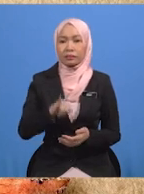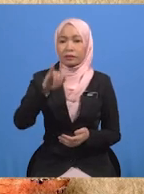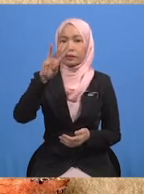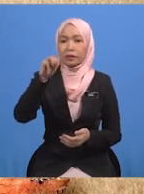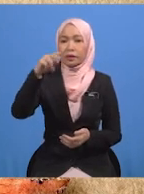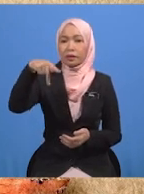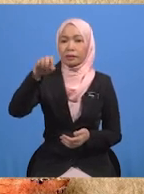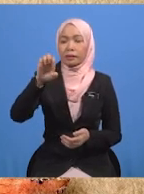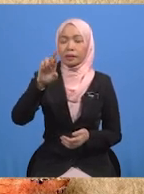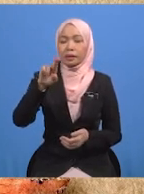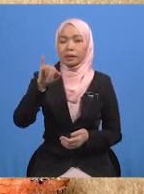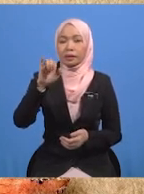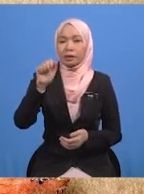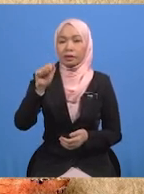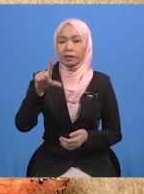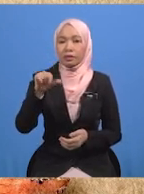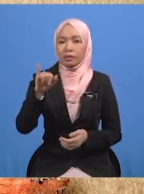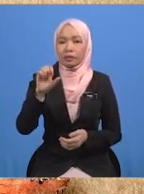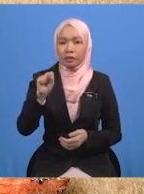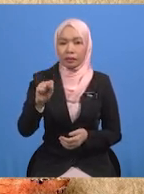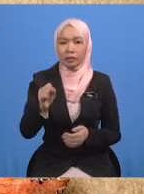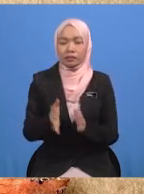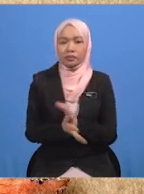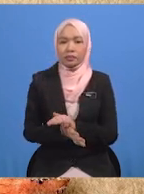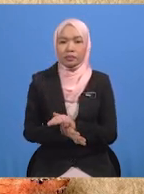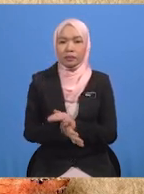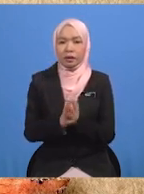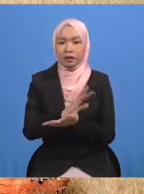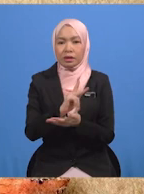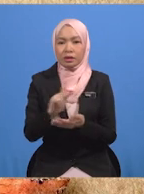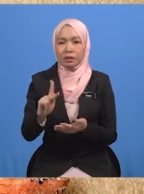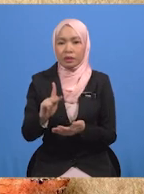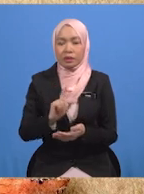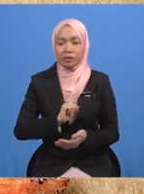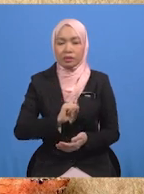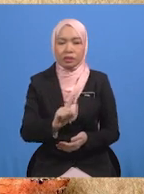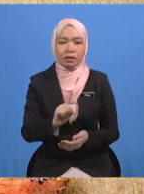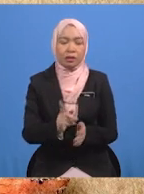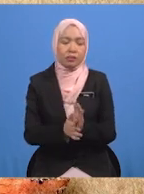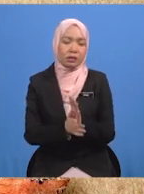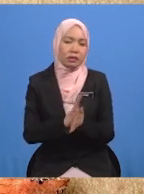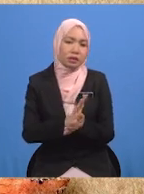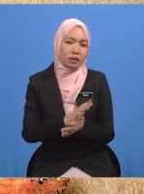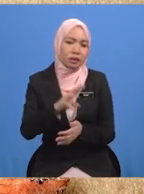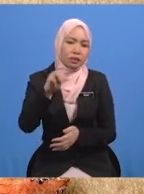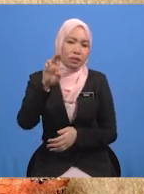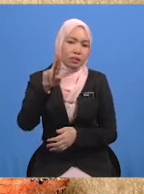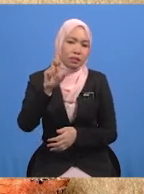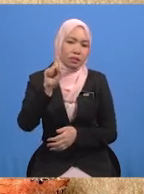yang menindas itu menyebabkan Islam menjadi musuh ketat kepada agama